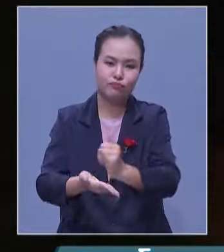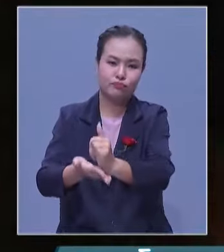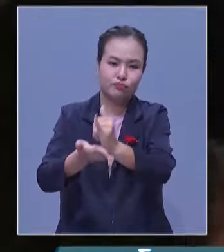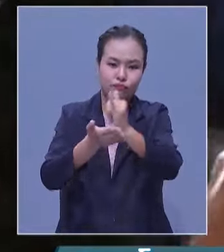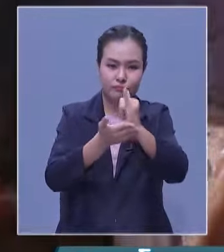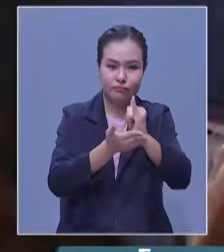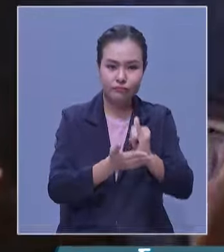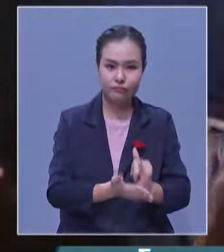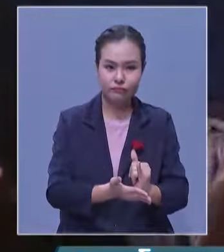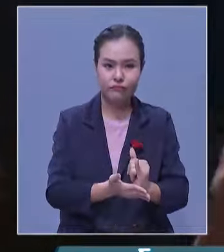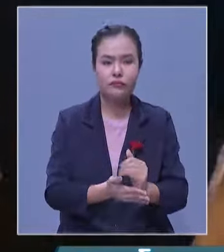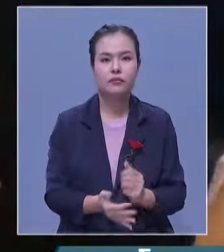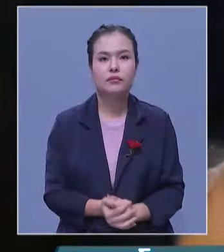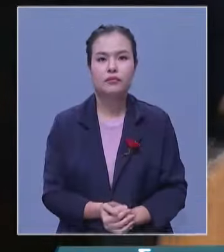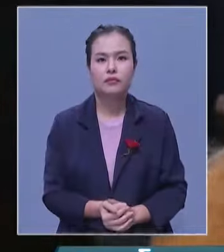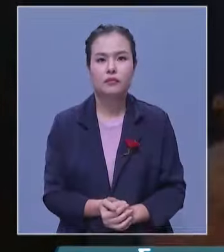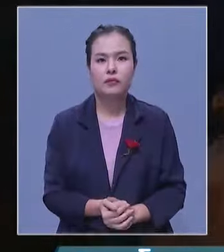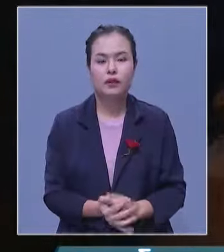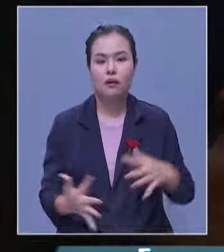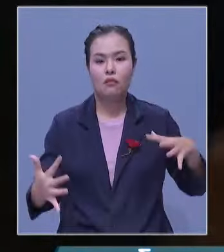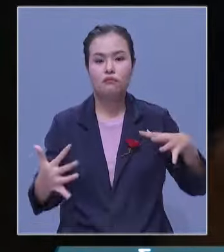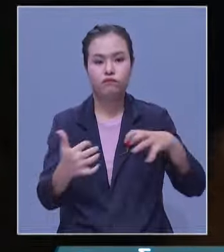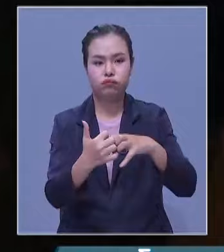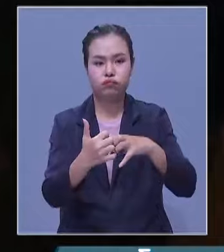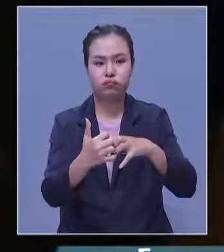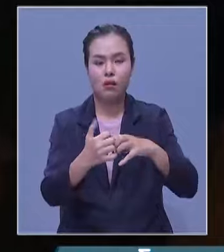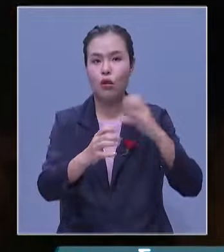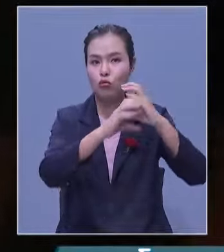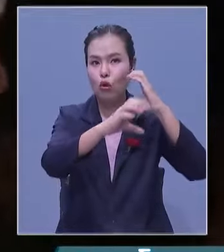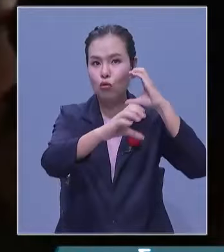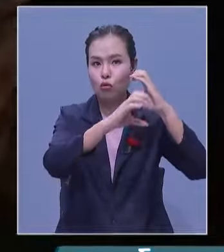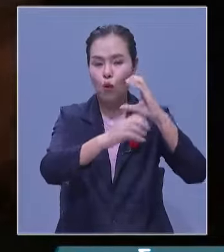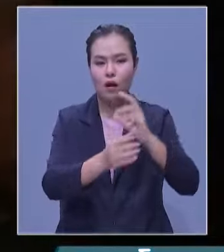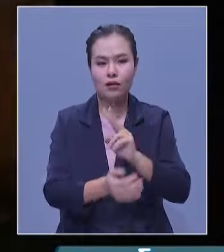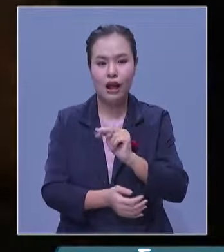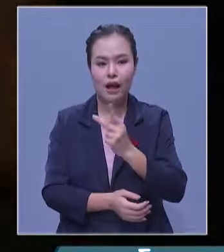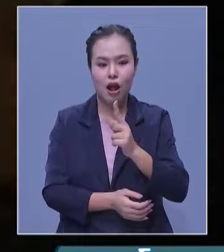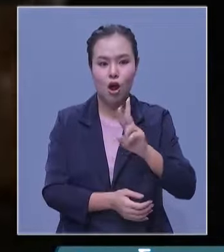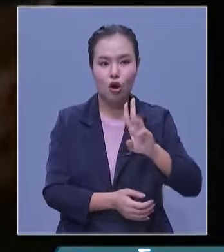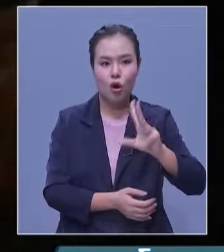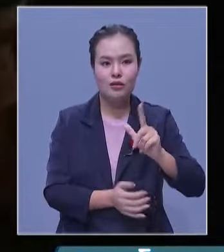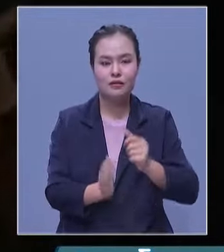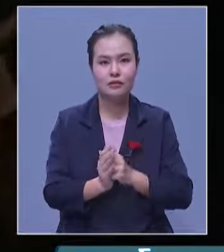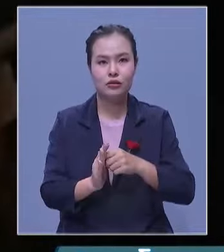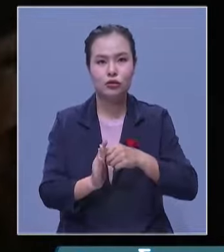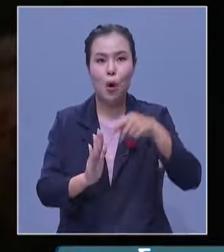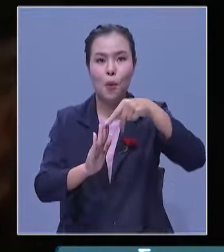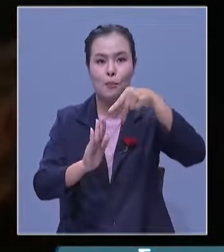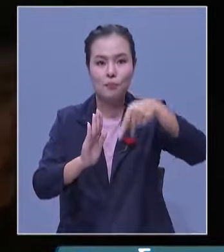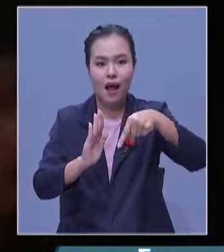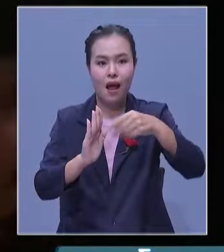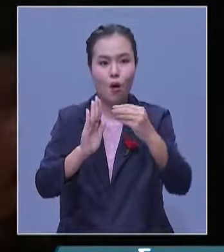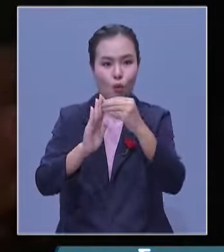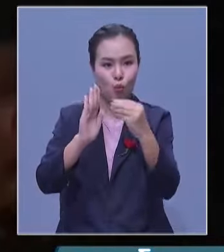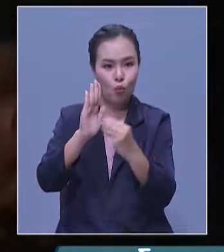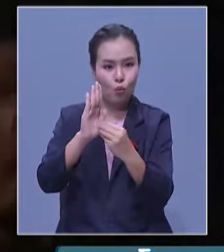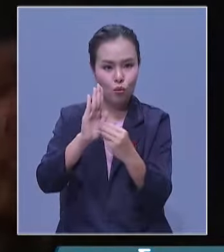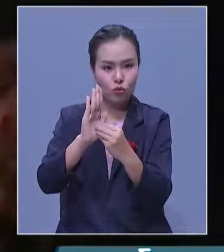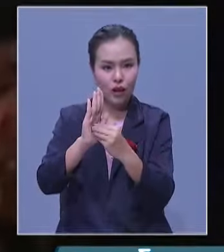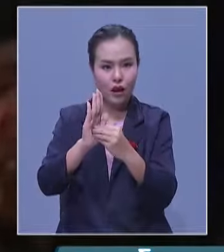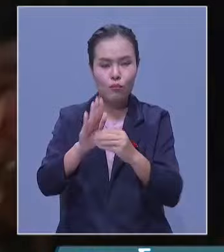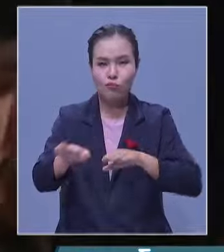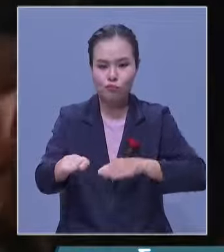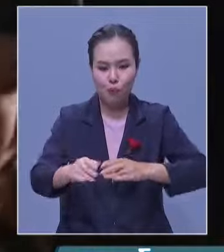รถทัวร์นะครับหลังเกิดอุบัติเหตุรถทัวร์โดยสารนครไชยแอร์เส้นทางแพร่กรุงเทพชนกับรถบรรทุกพ่วง18